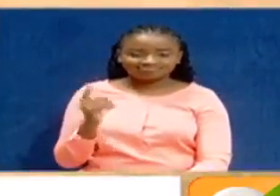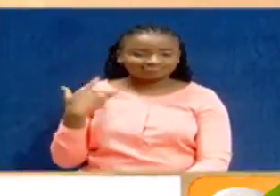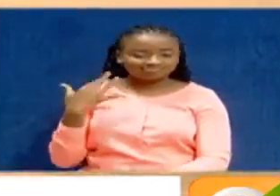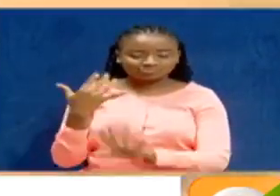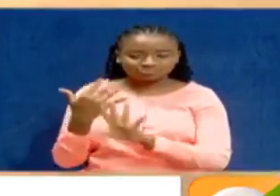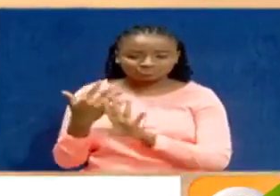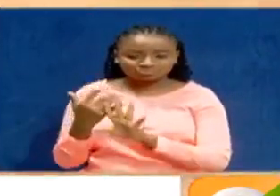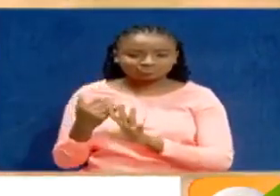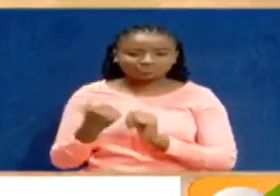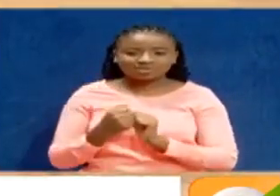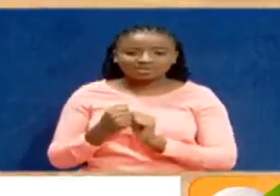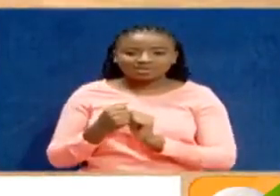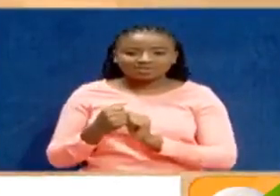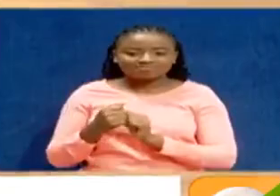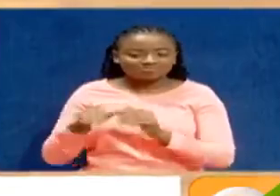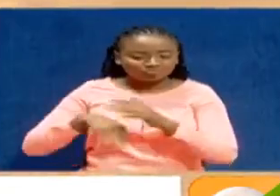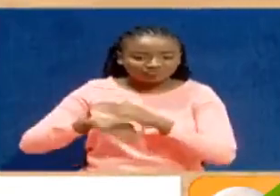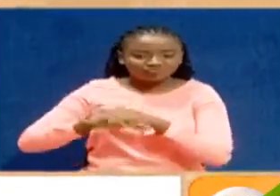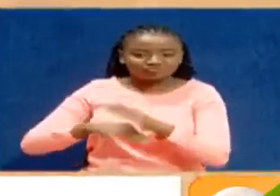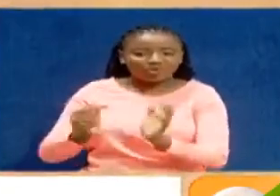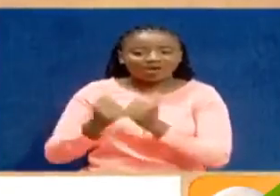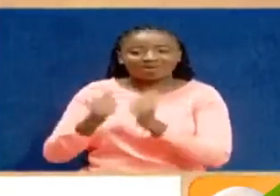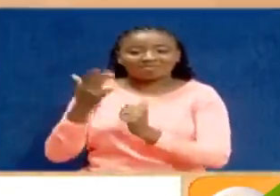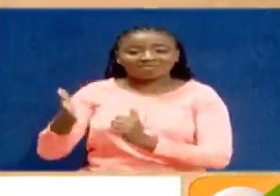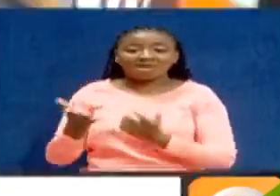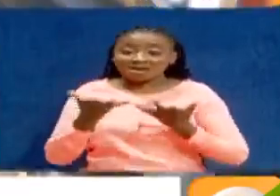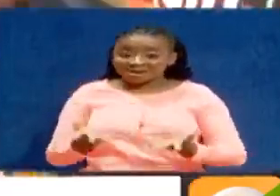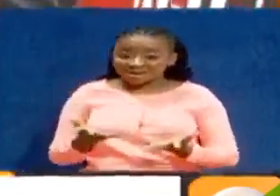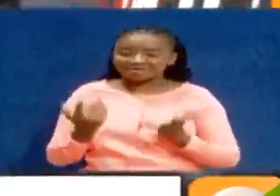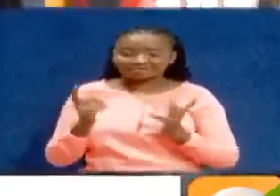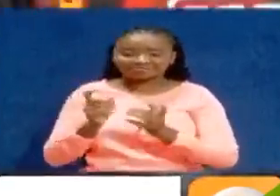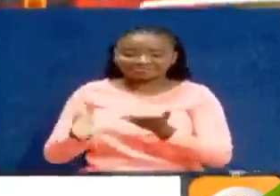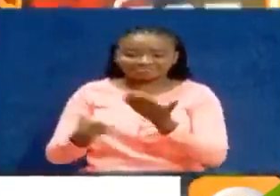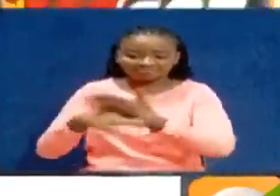miongo minne haswa kwa mchezo wa kandanda umeanza kupata sura mpya.